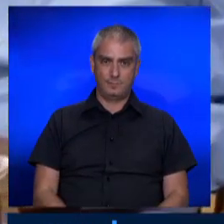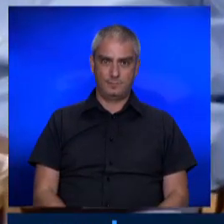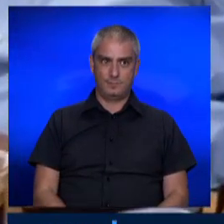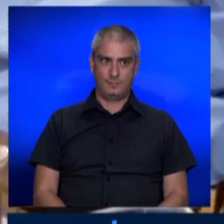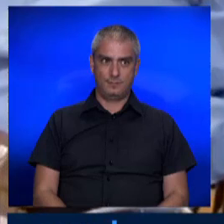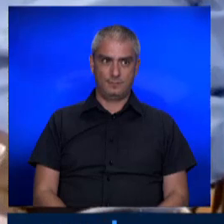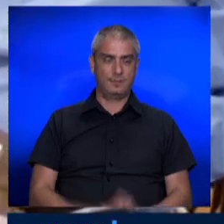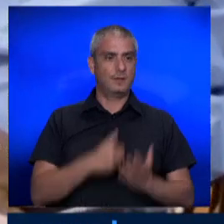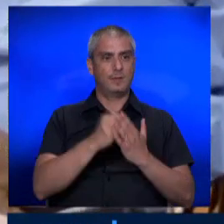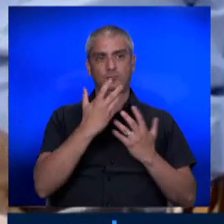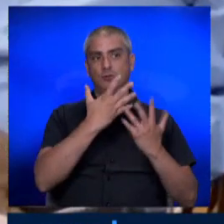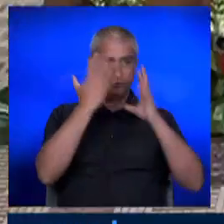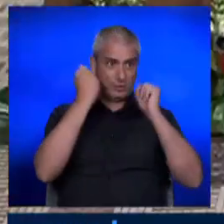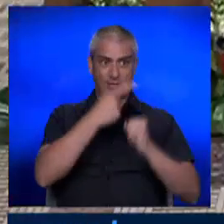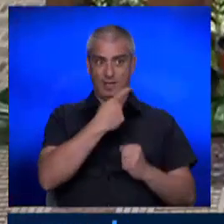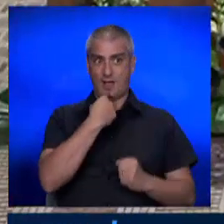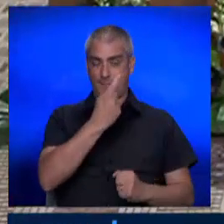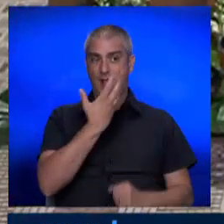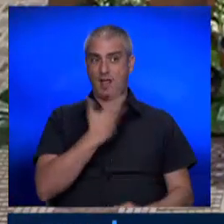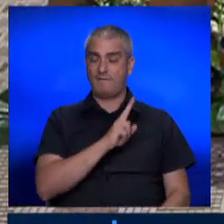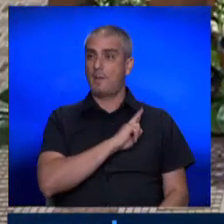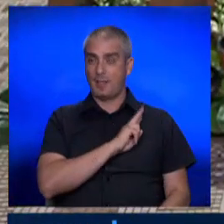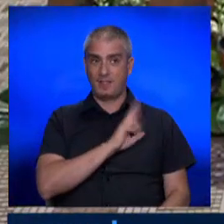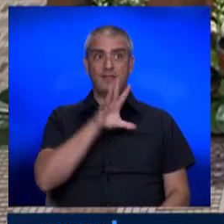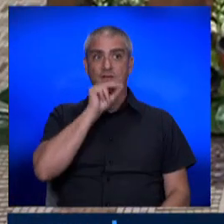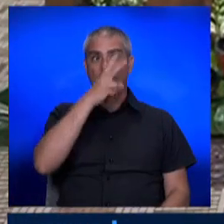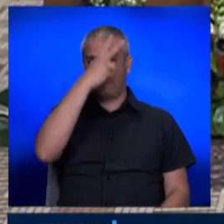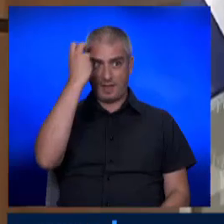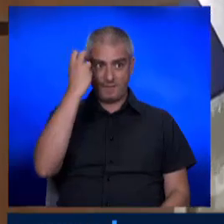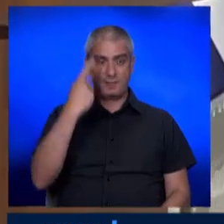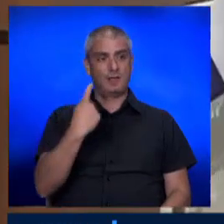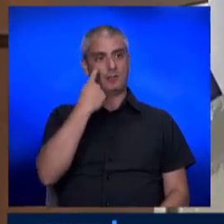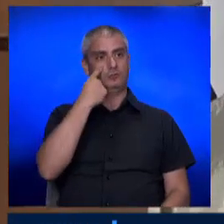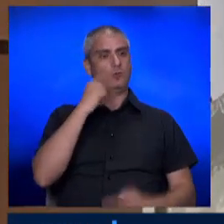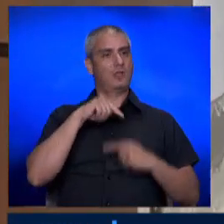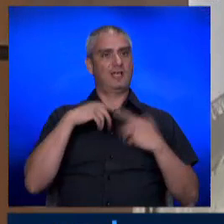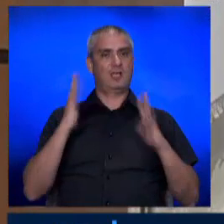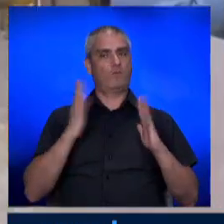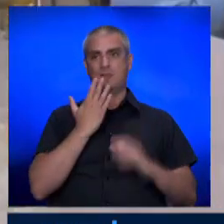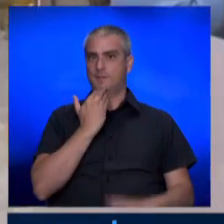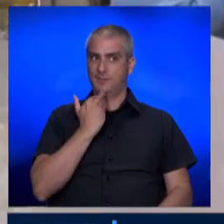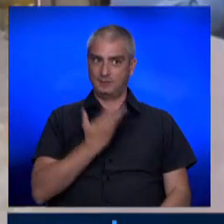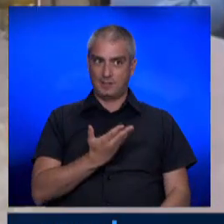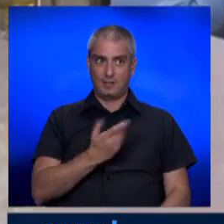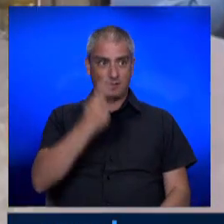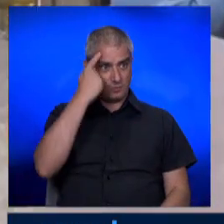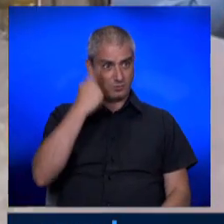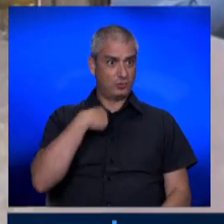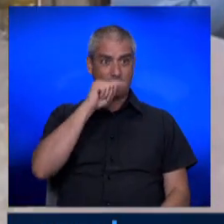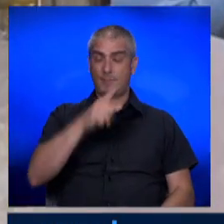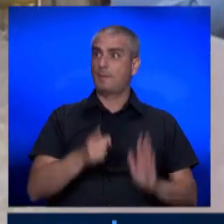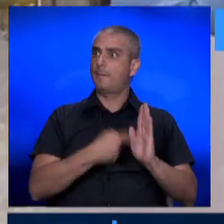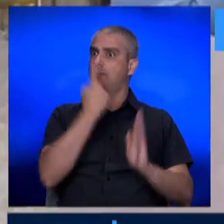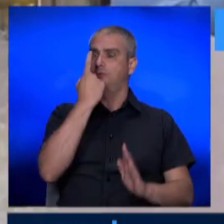להר הבית. בהמשך סיפר שגריר האמירויות לרב באנגלית ובערבית על התרשמותו החיובית מישראל. You know, when I first arrived